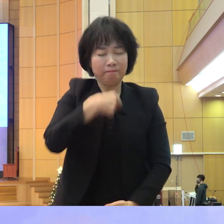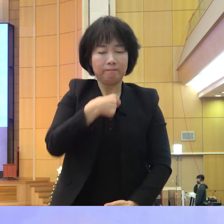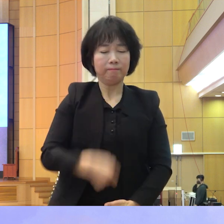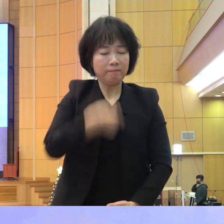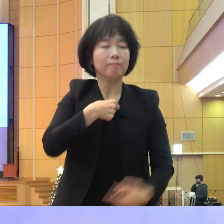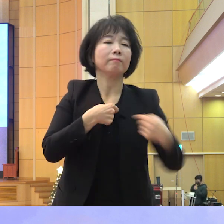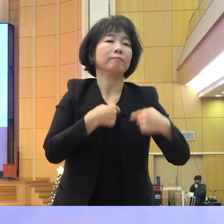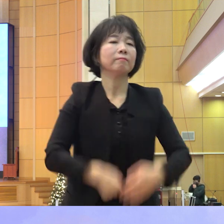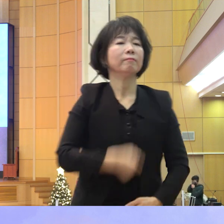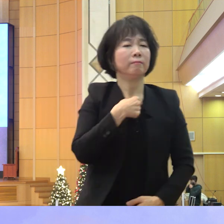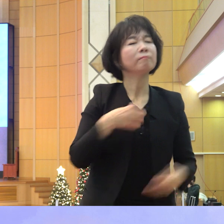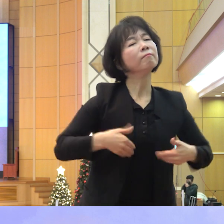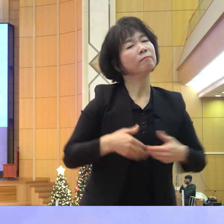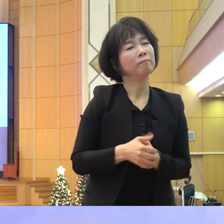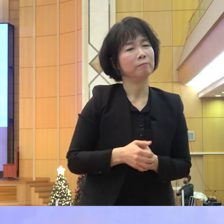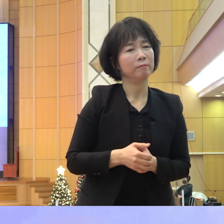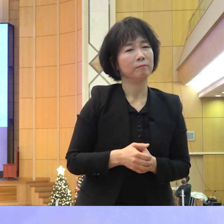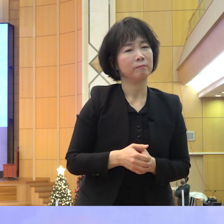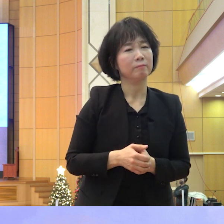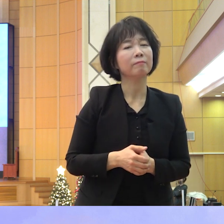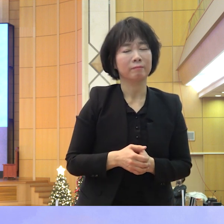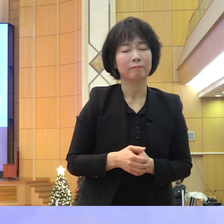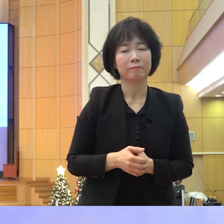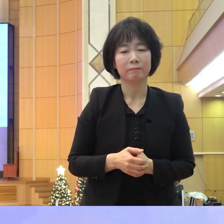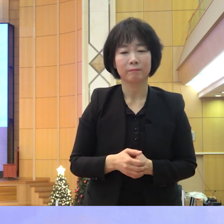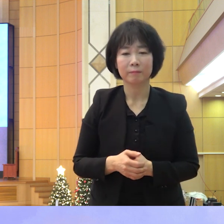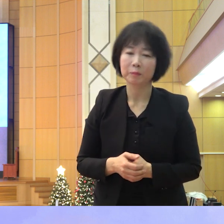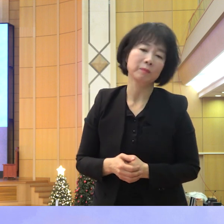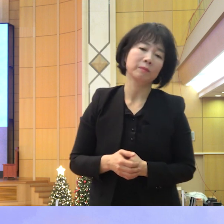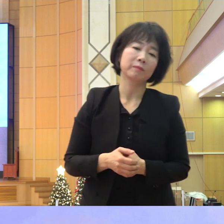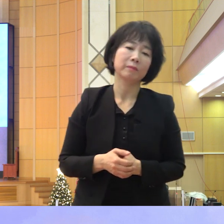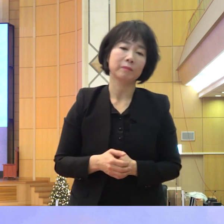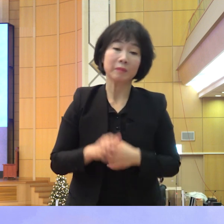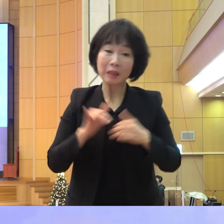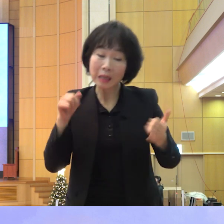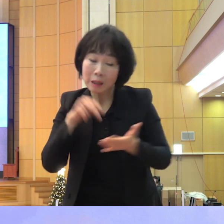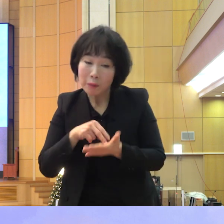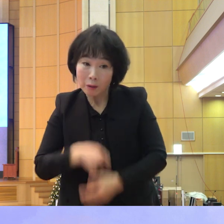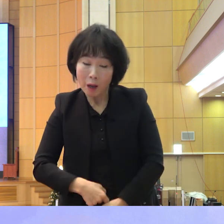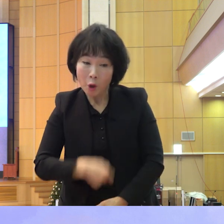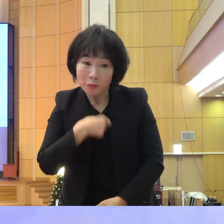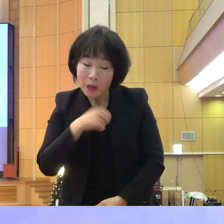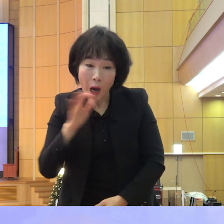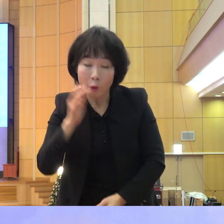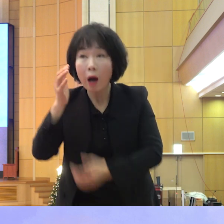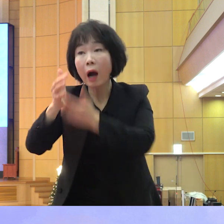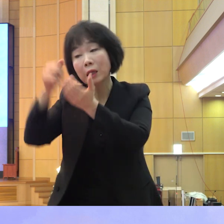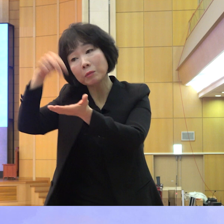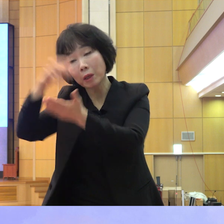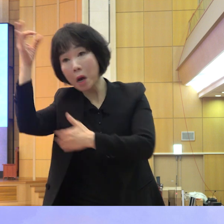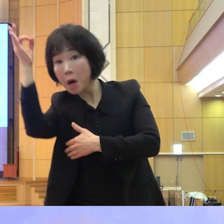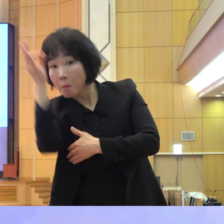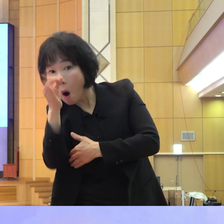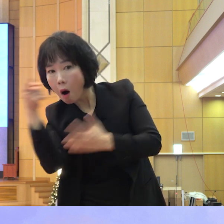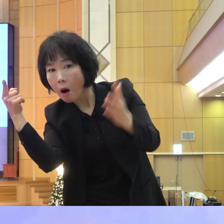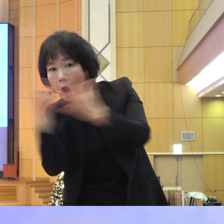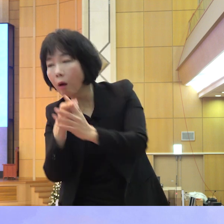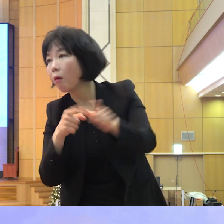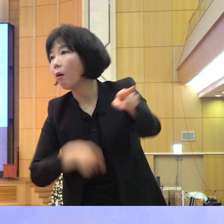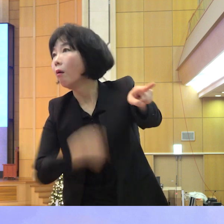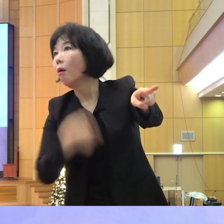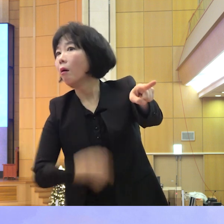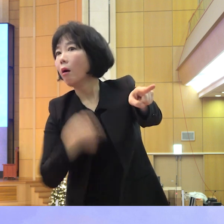그러니까 사람이 보기에 선하고 정직한 사람이 있는가 하면 하나님